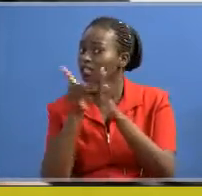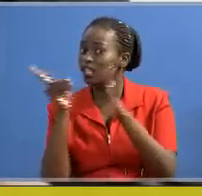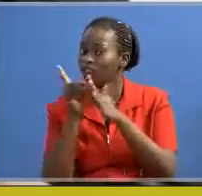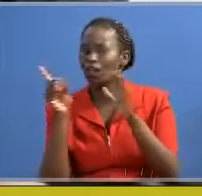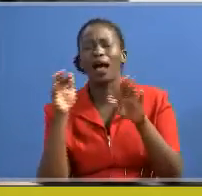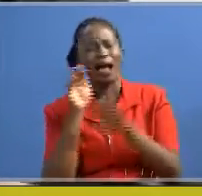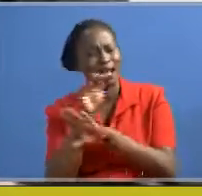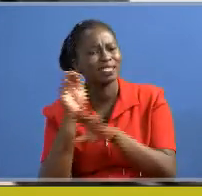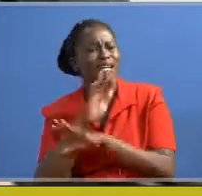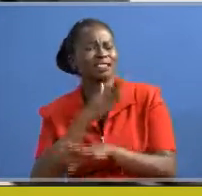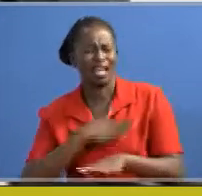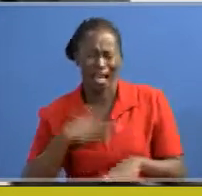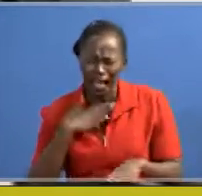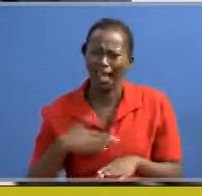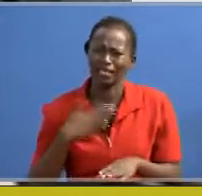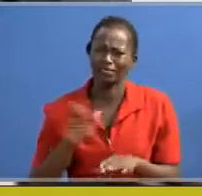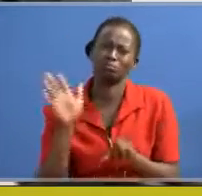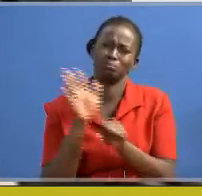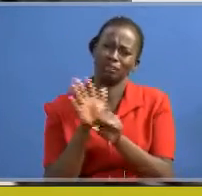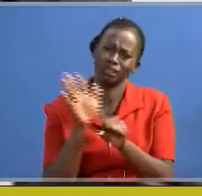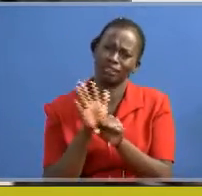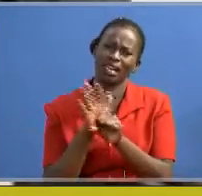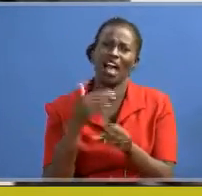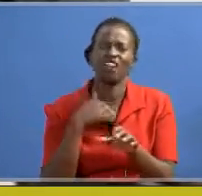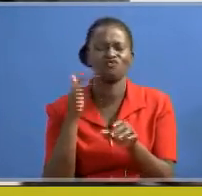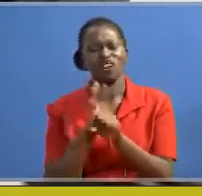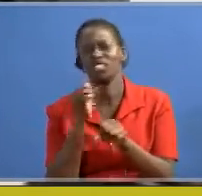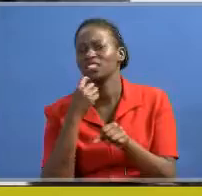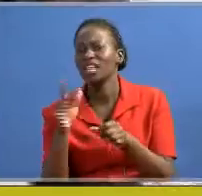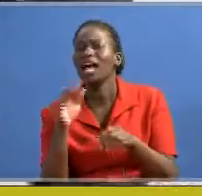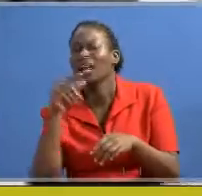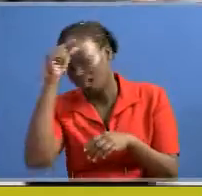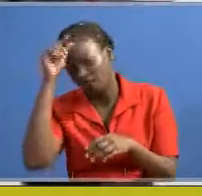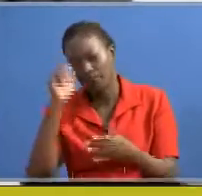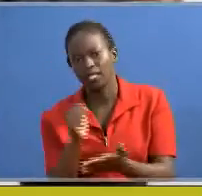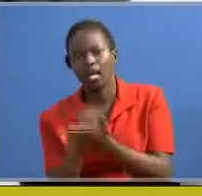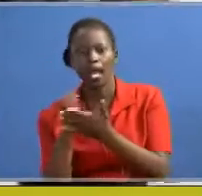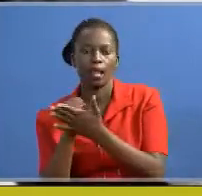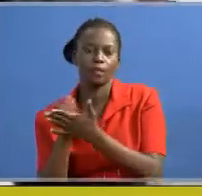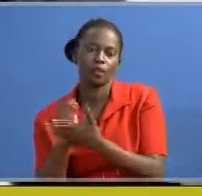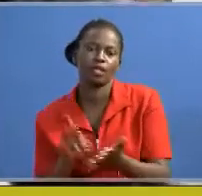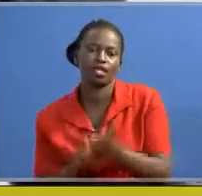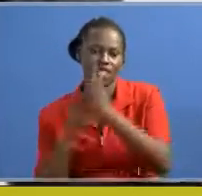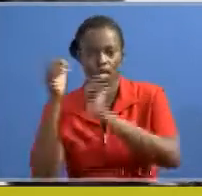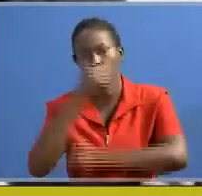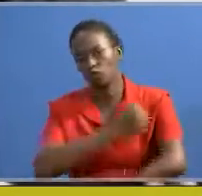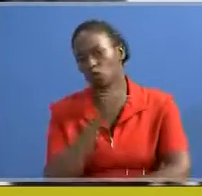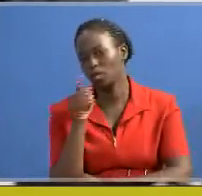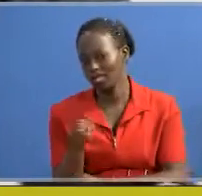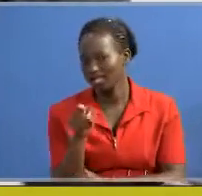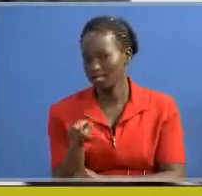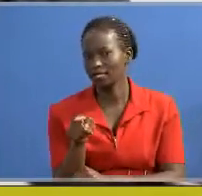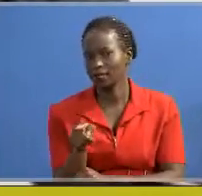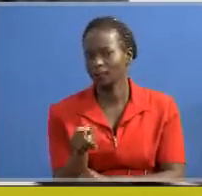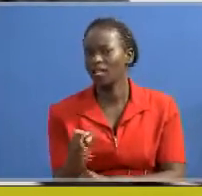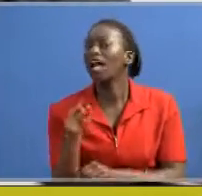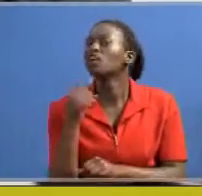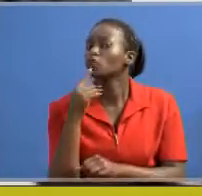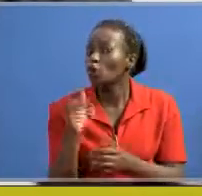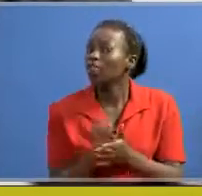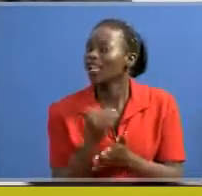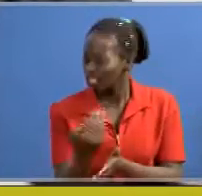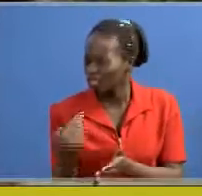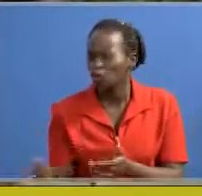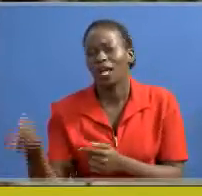sana, sina maneno mingi, nasema tu, tunaomba serikali watusaidie kusajili shule. Ili watoto